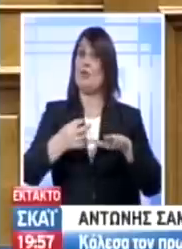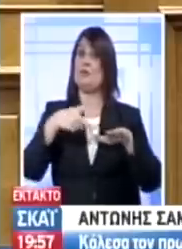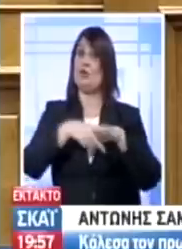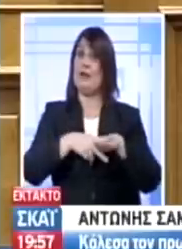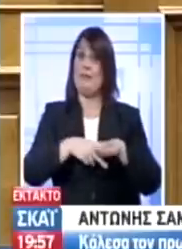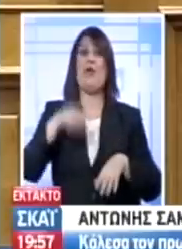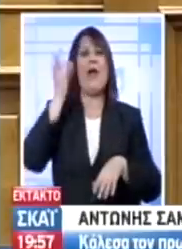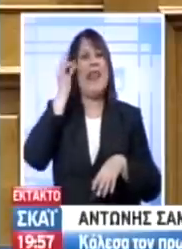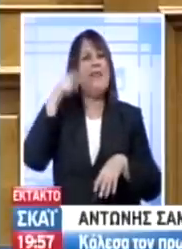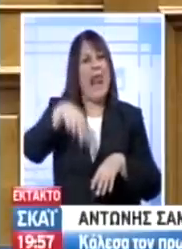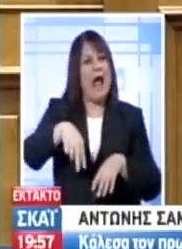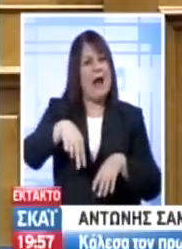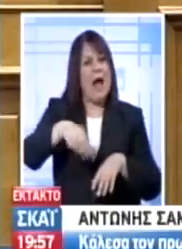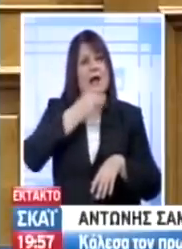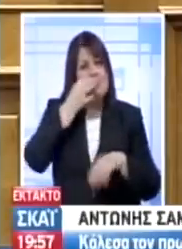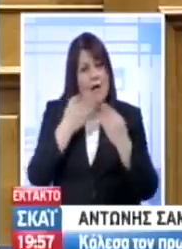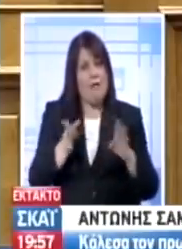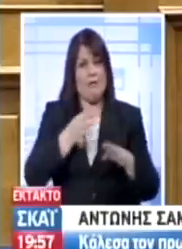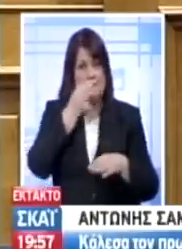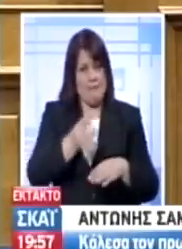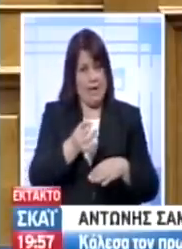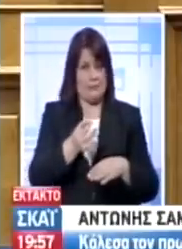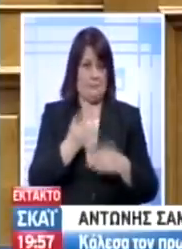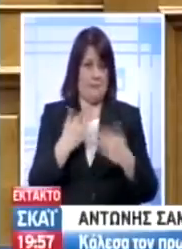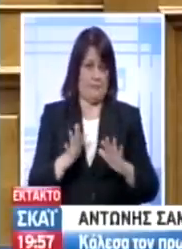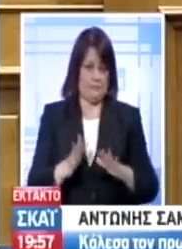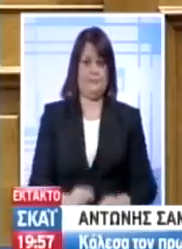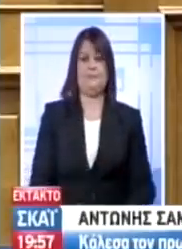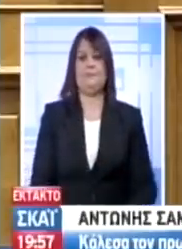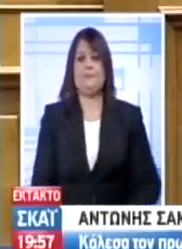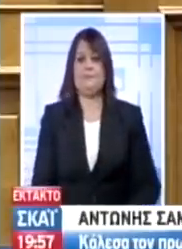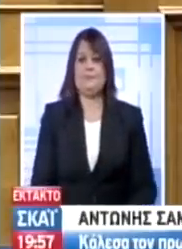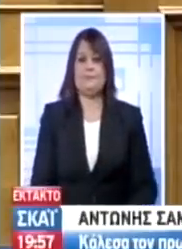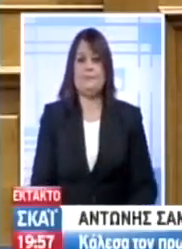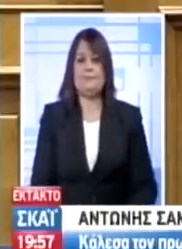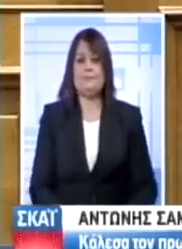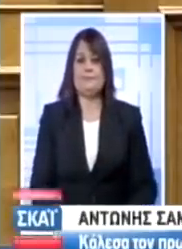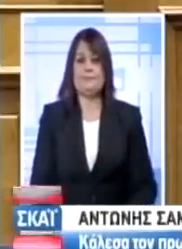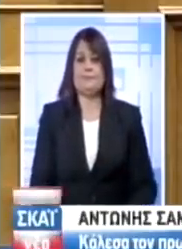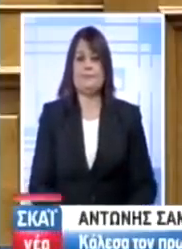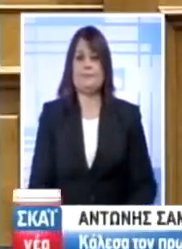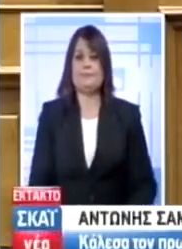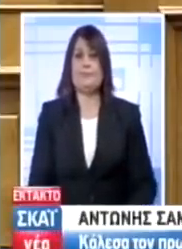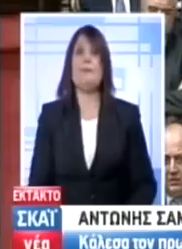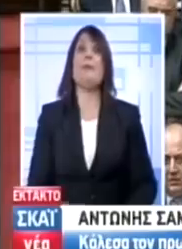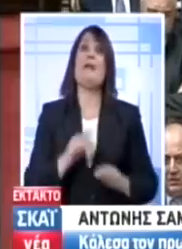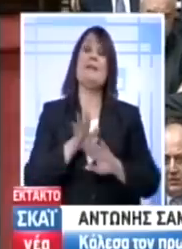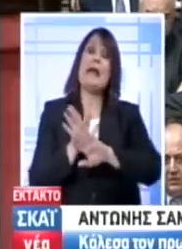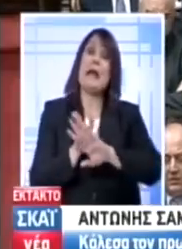από τα δόντια. Αν παραμεριστούν, κυρίες και κύριοι συνάδελφοι, αυτές οι δύο παραλυτικές